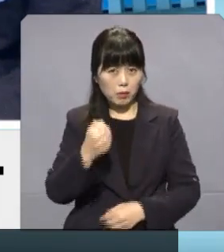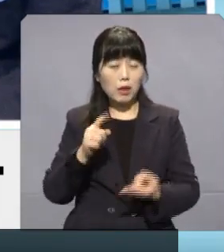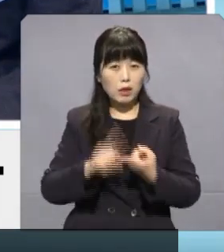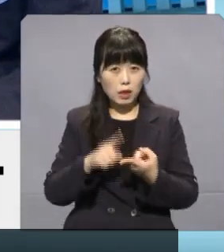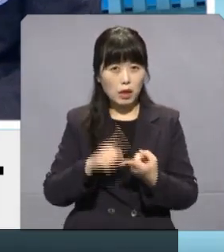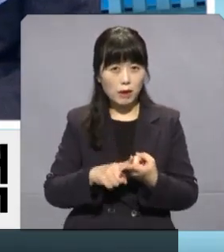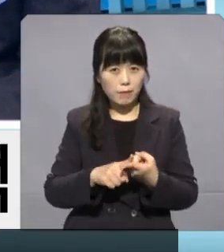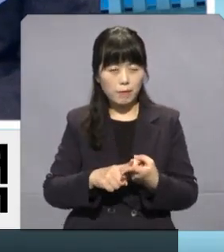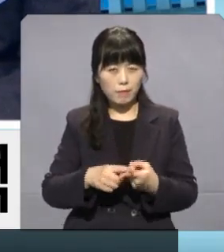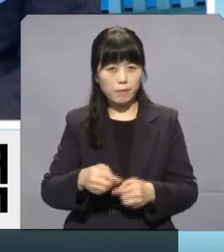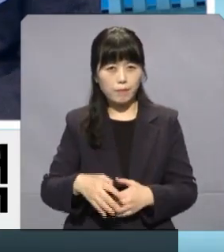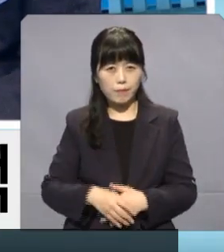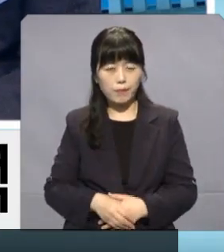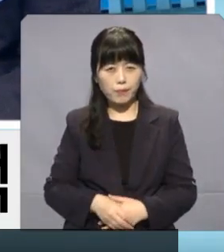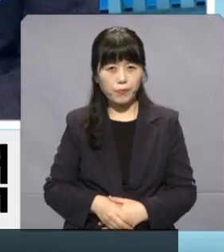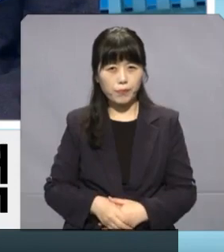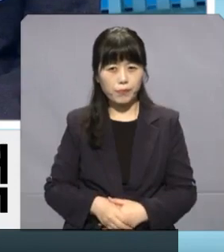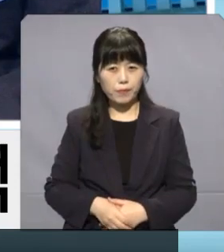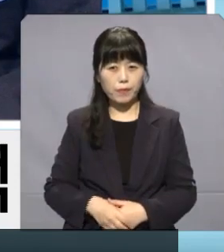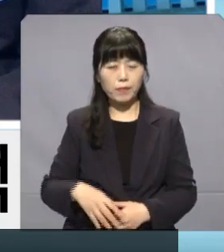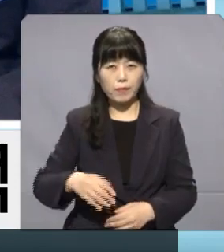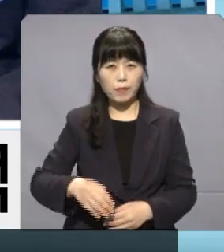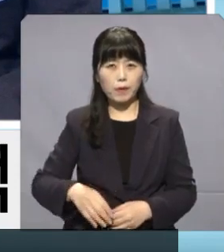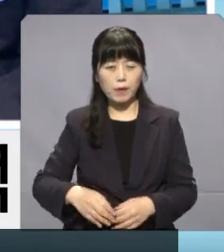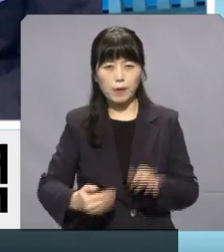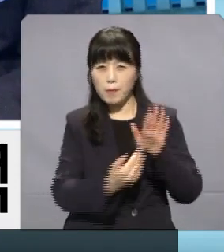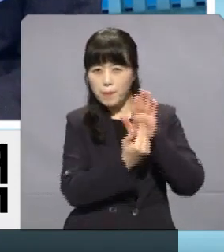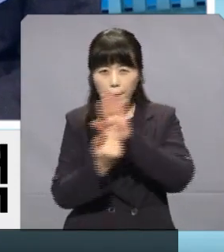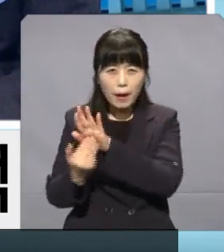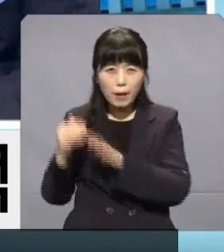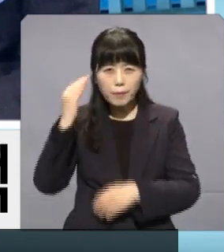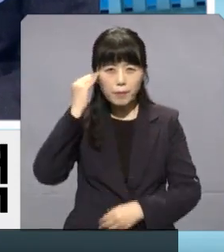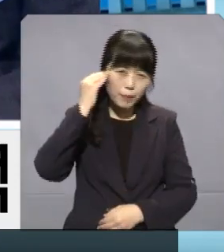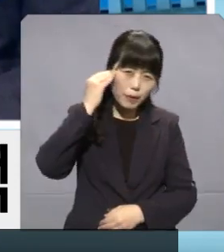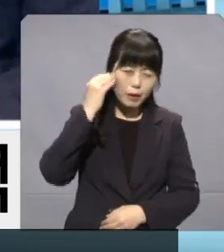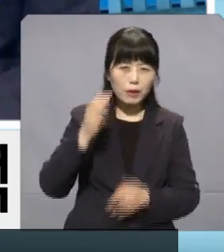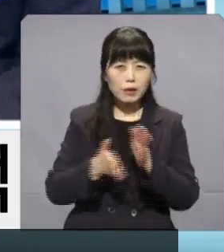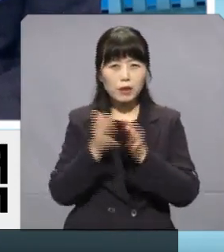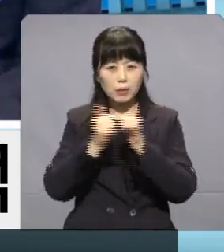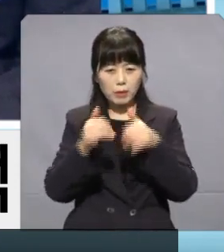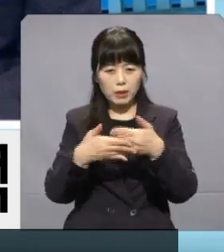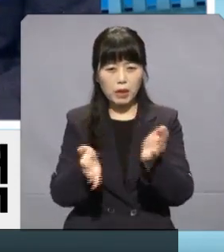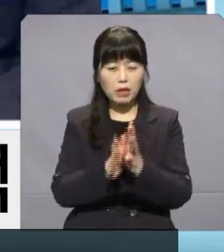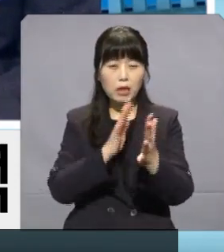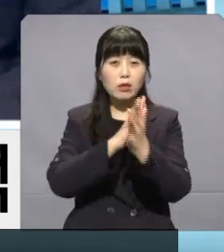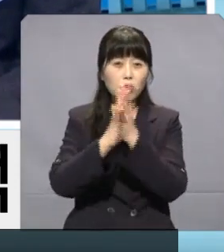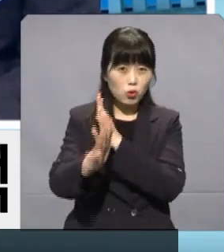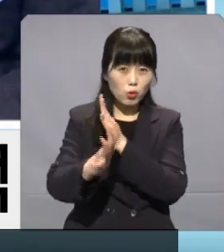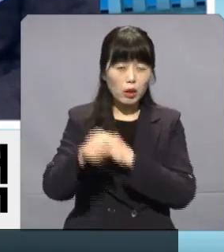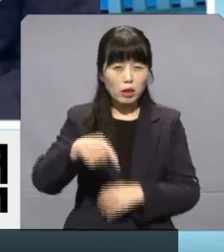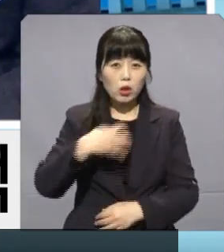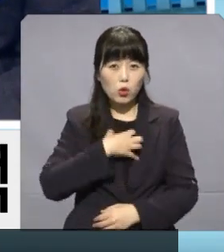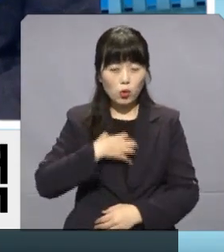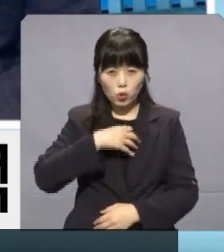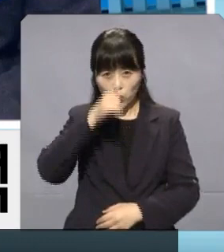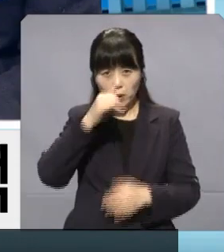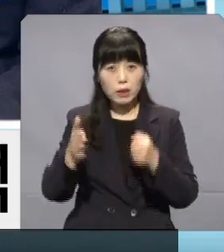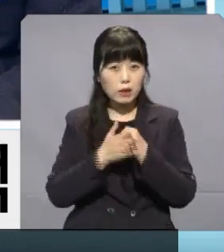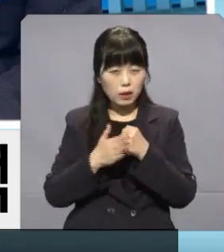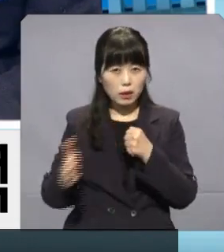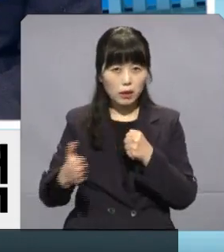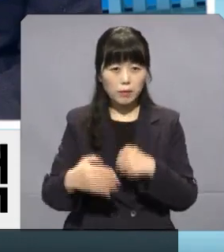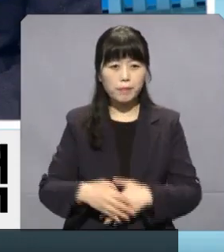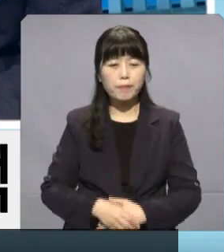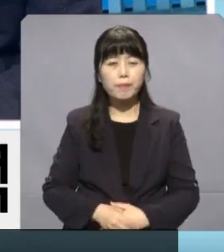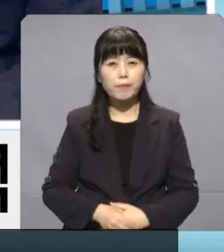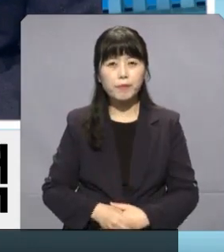대한 어떤 그 입막은 그렇죠 아니면은 시민단체 줄세우기 뭐 이런 이제 우려도 있기 때문에 과연